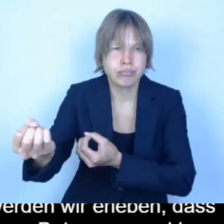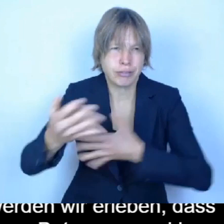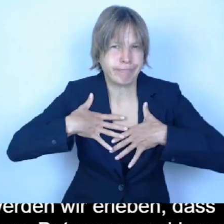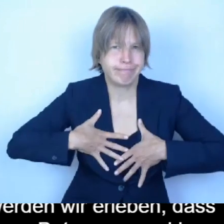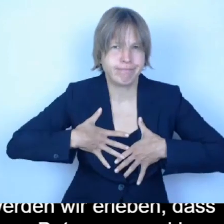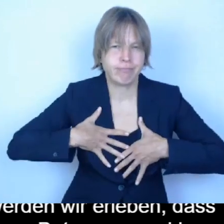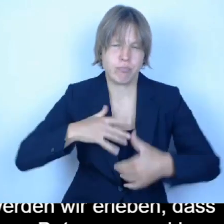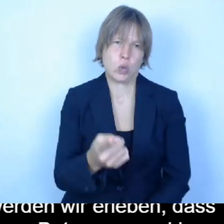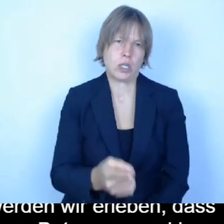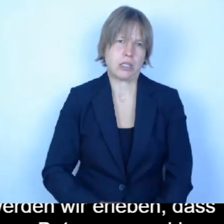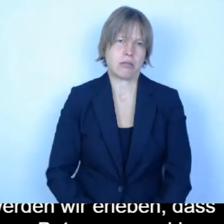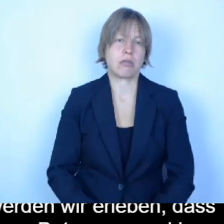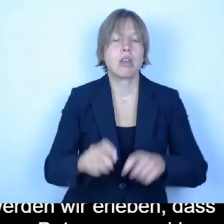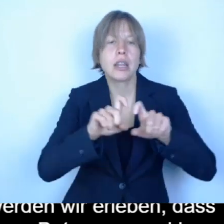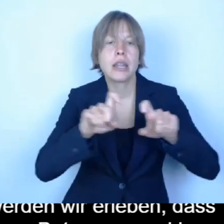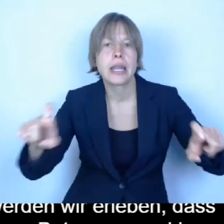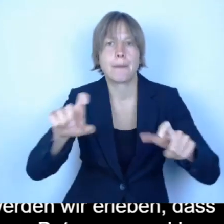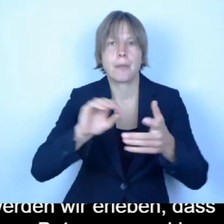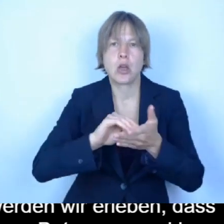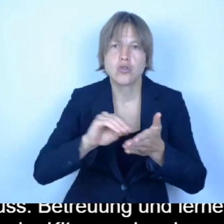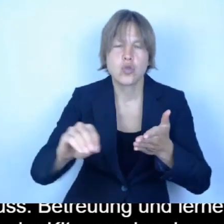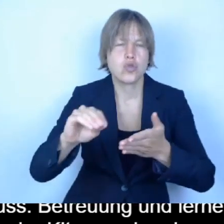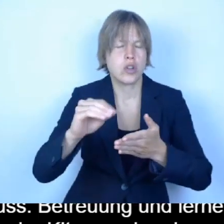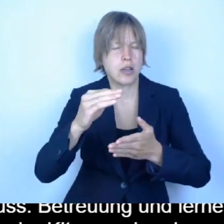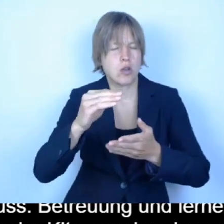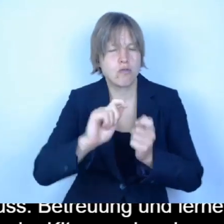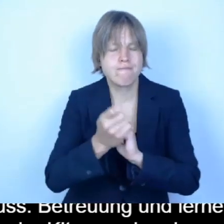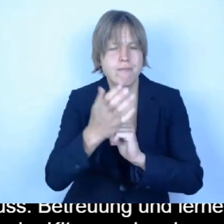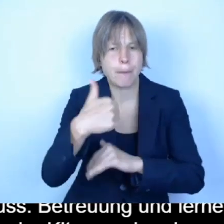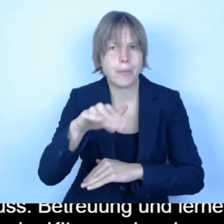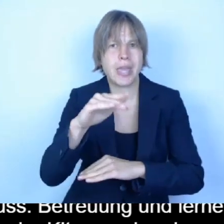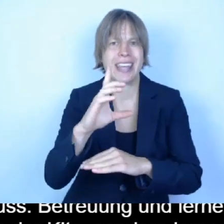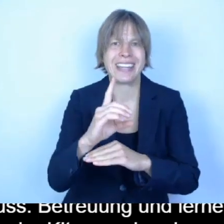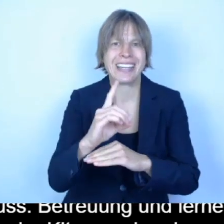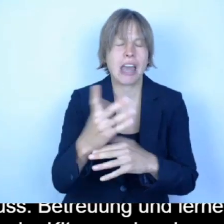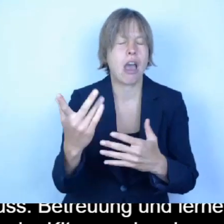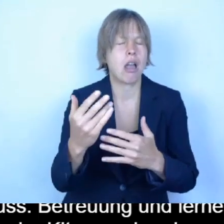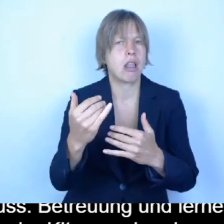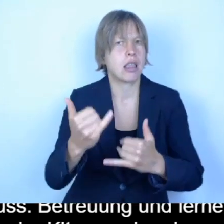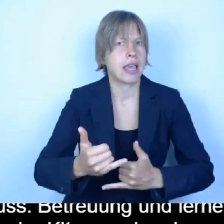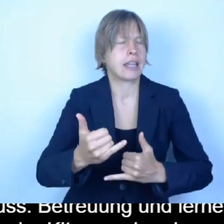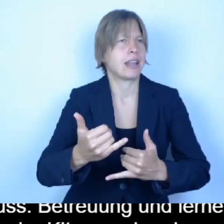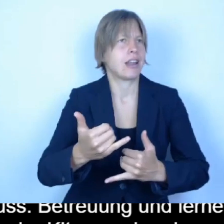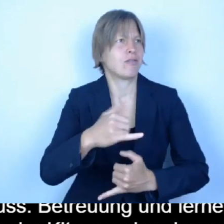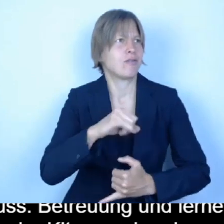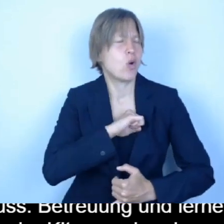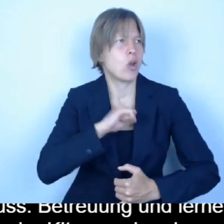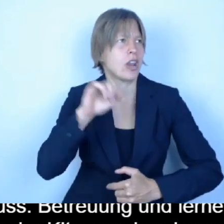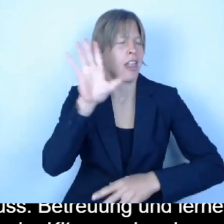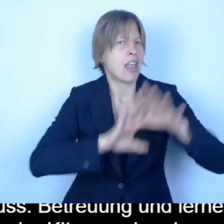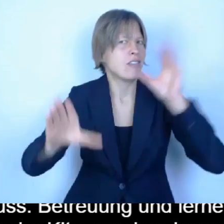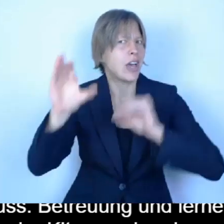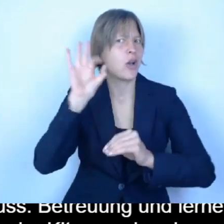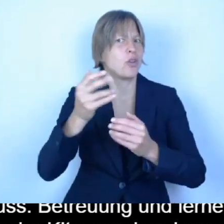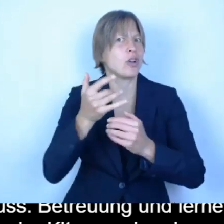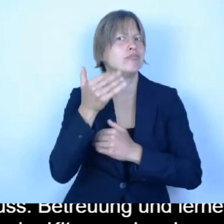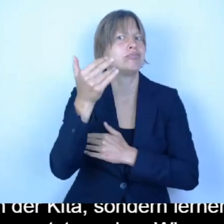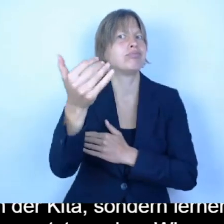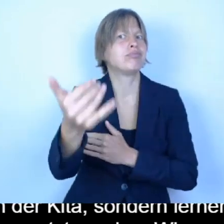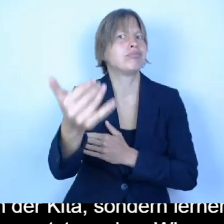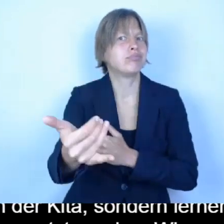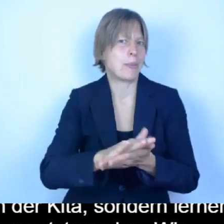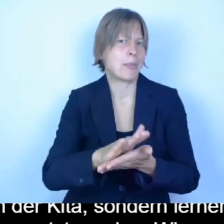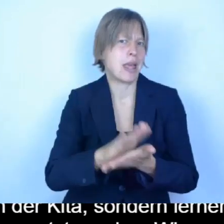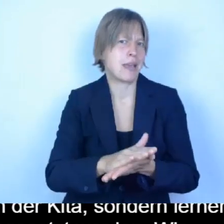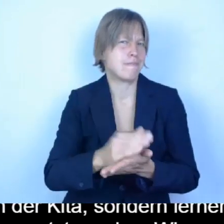ist, eines der wichtigsten Kapitel, das wir noch dringend verbessern müssen. Und uns auch noch überlegen müssen, wie wir die pädagogischen Konzepte dazu